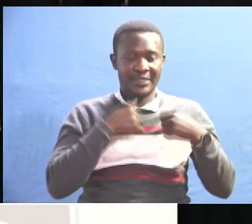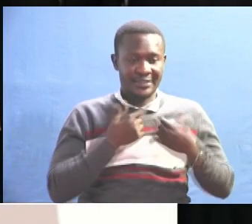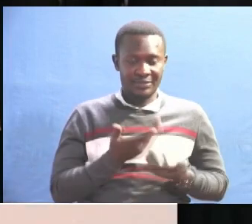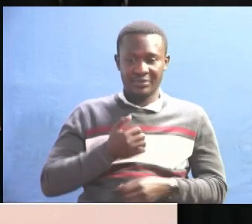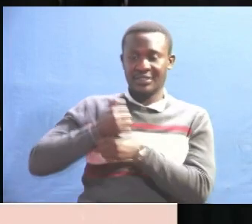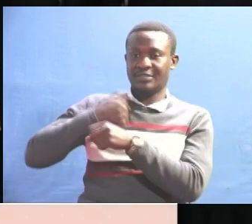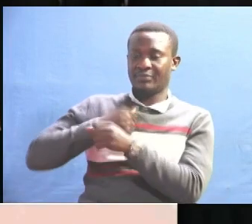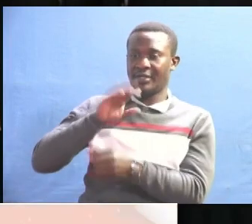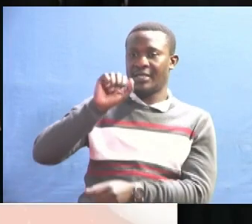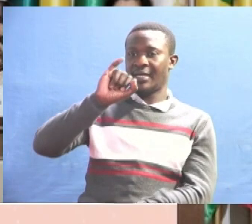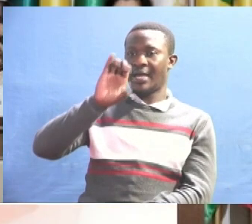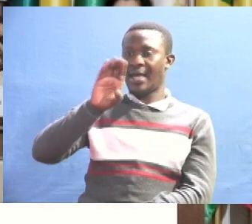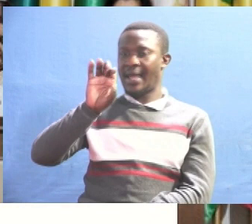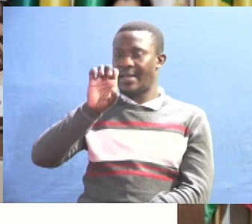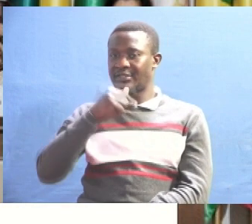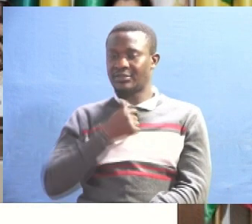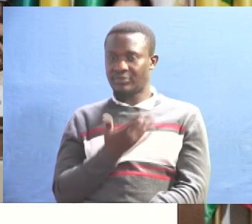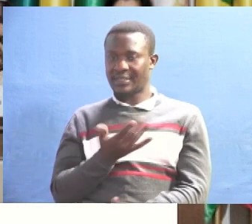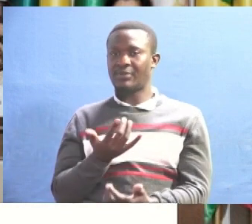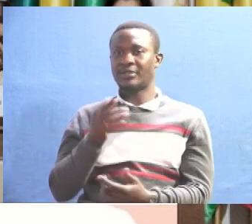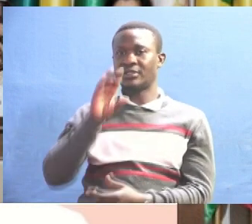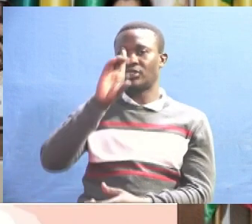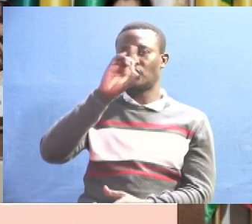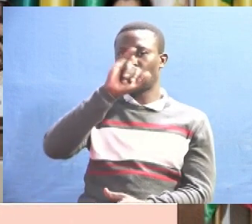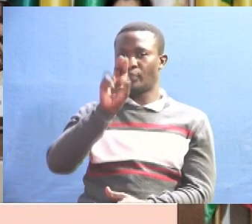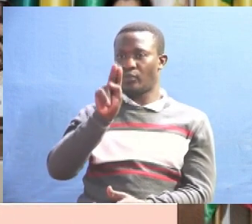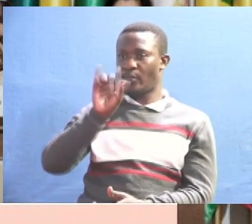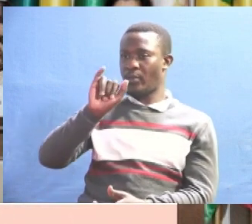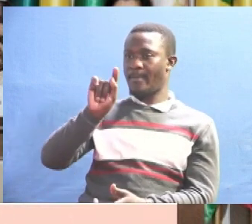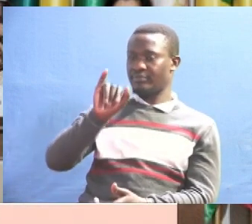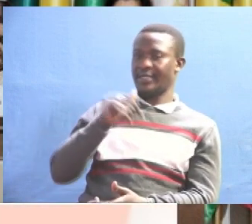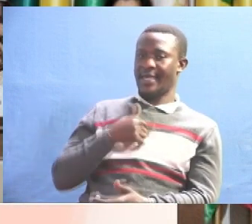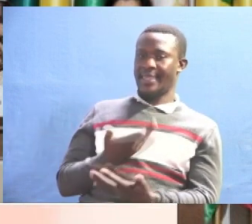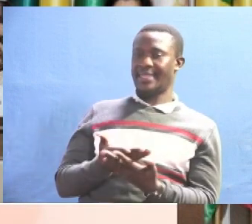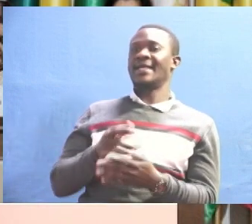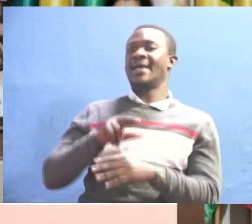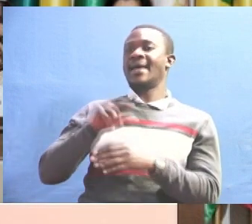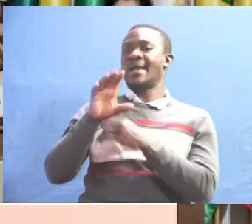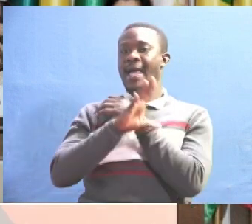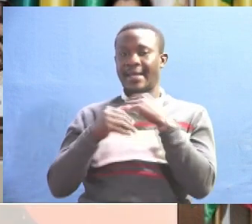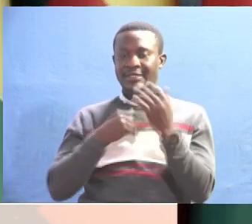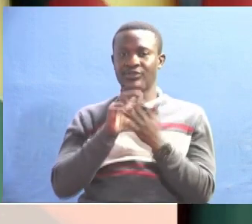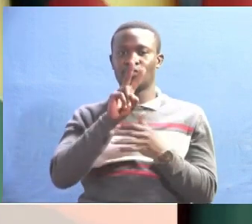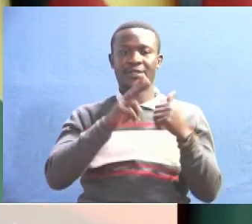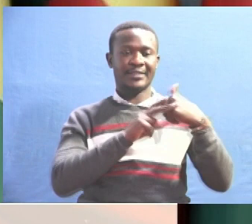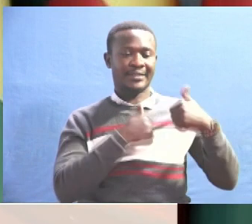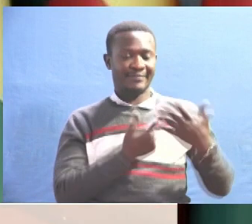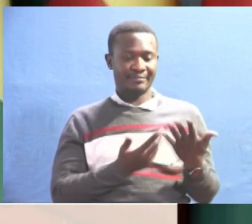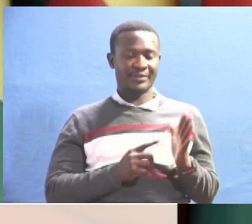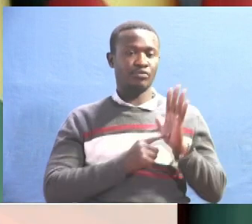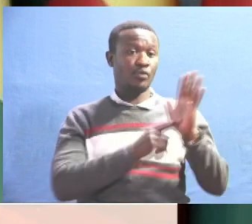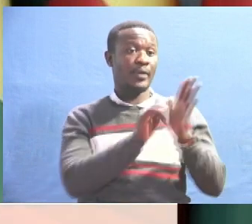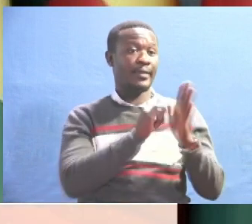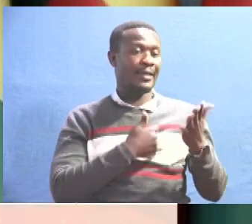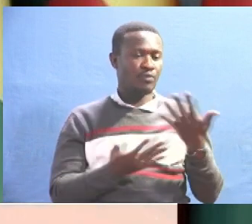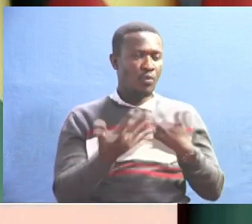kumuunga mkono Ali Yusuf Muhammad wa Djibouti. Kulingana na takwimu, mataifa 27 yanajumuishwa katika shirikisho